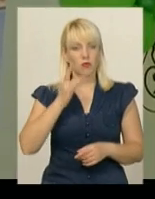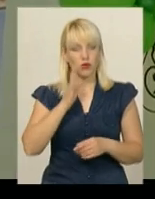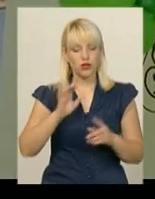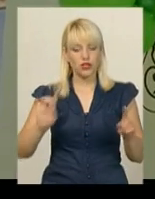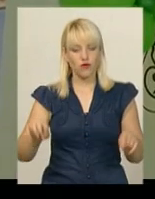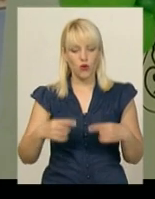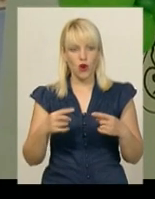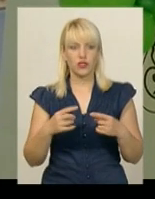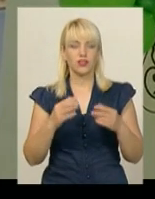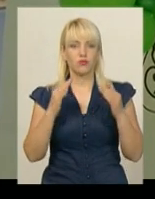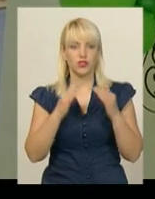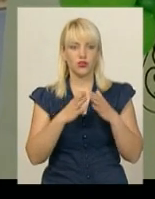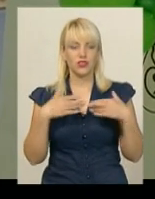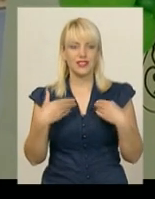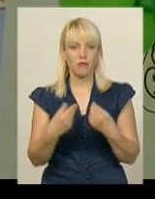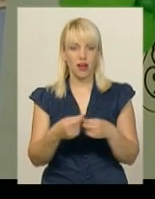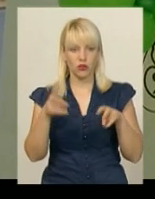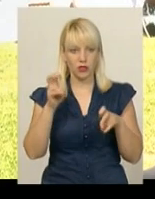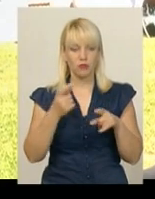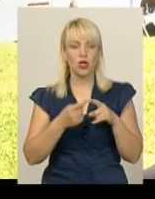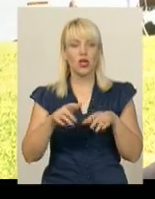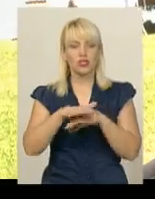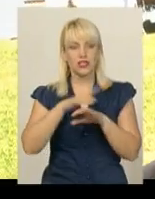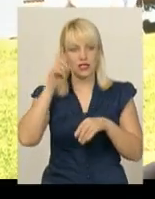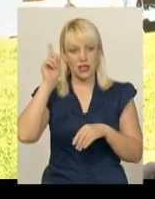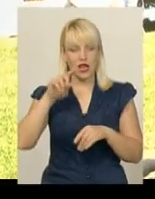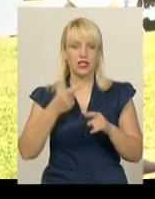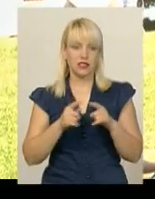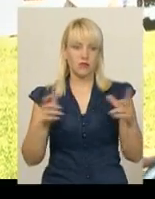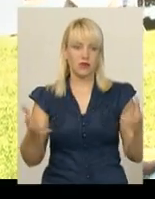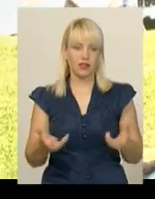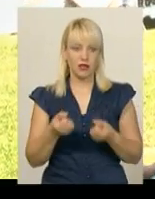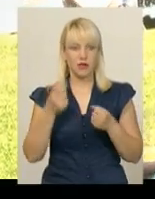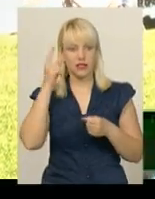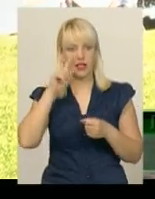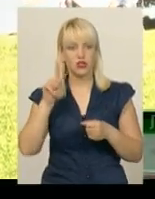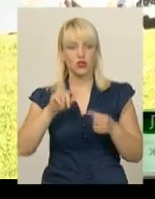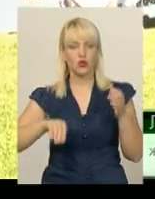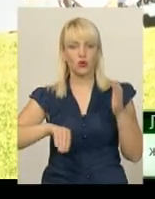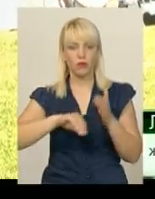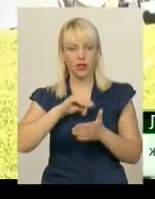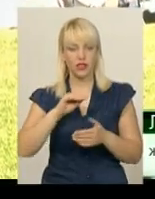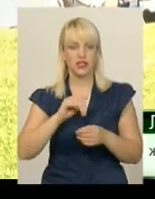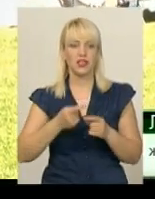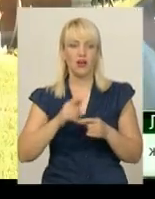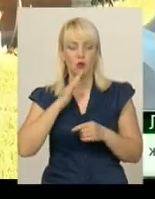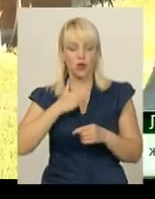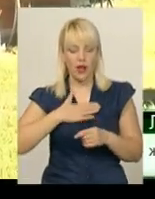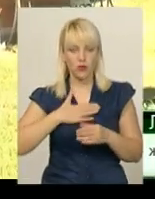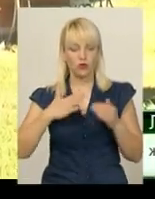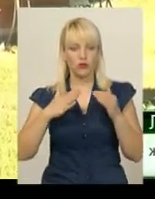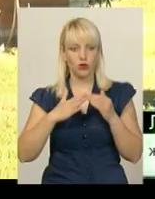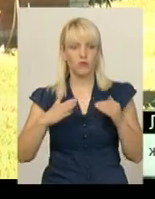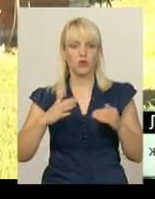типу, громада села знала. Цю ідею підтримали. Ми давно вже знали, що цей будинок купили в наших Ходаківцях. Ми дуже раді.